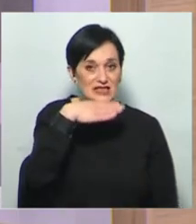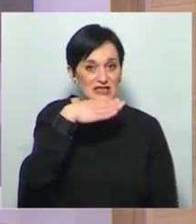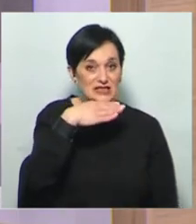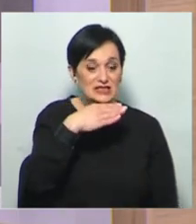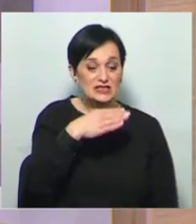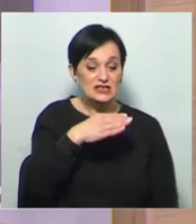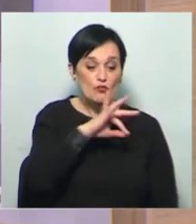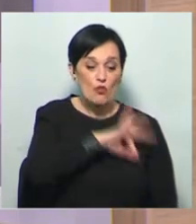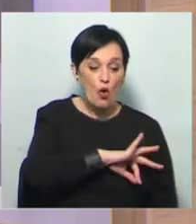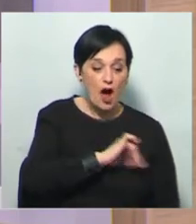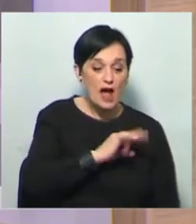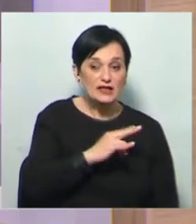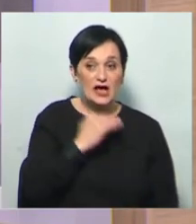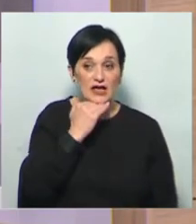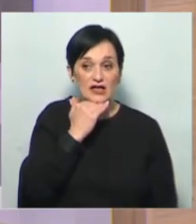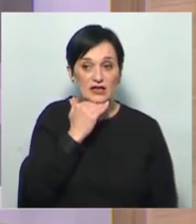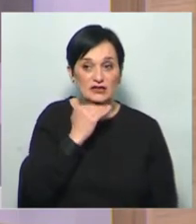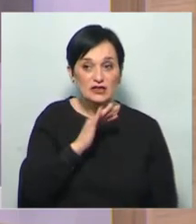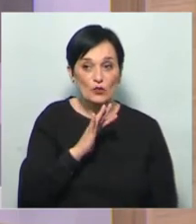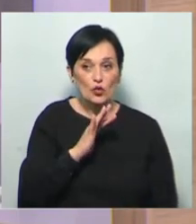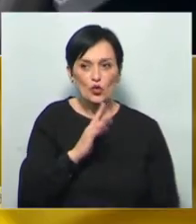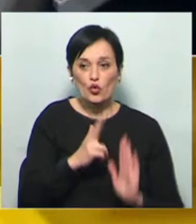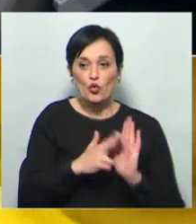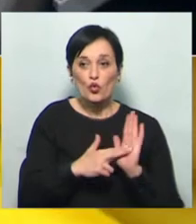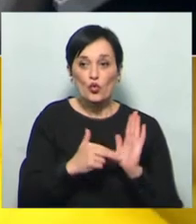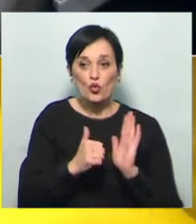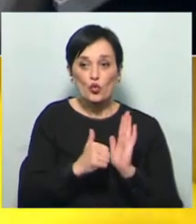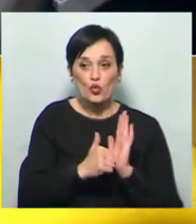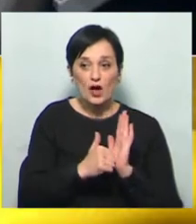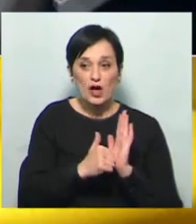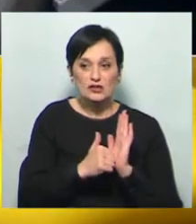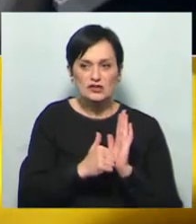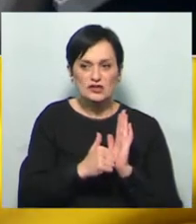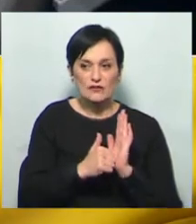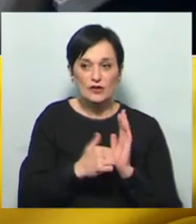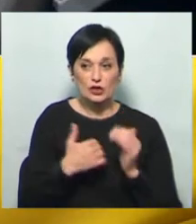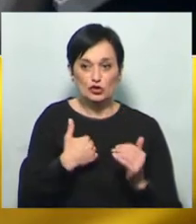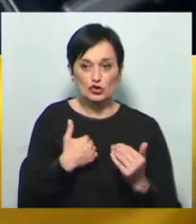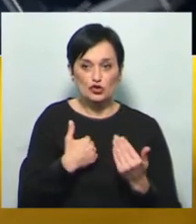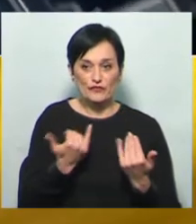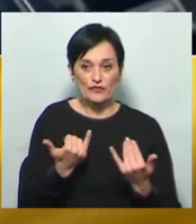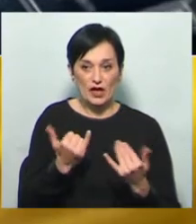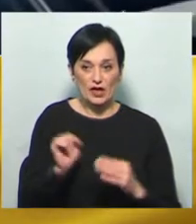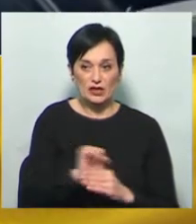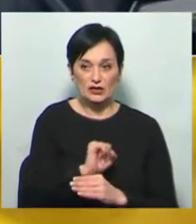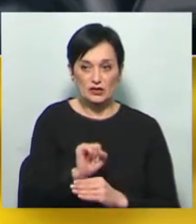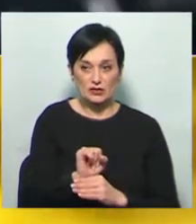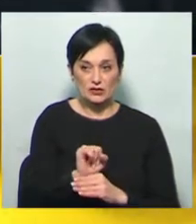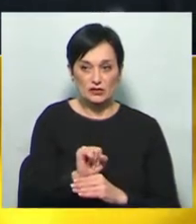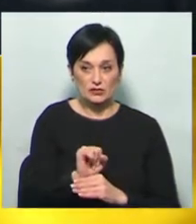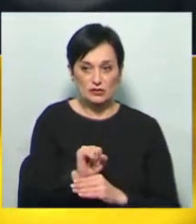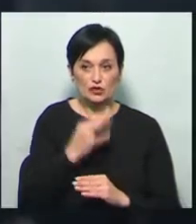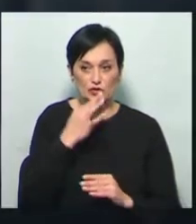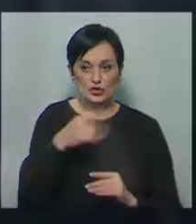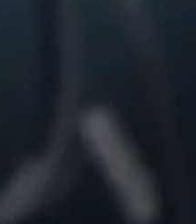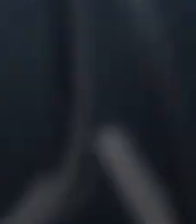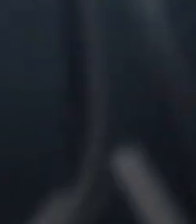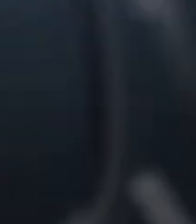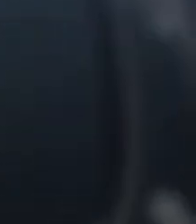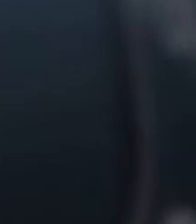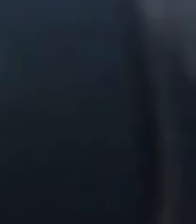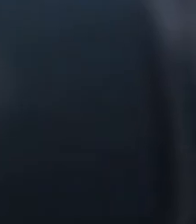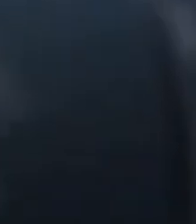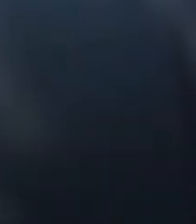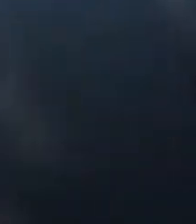საკმარისი. უკაცრავად მე უნდა გავწყო, იტო ახლა ჩვენ გვექნება წყვეტა, პრემიერის ჩართვა და შემდეგ გავაგრძელებთ